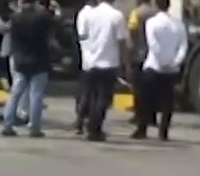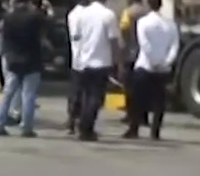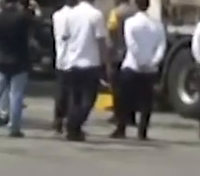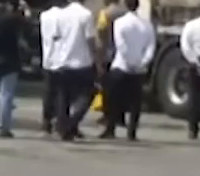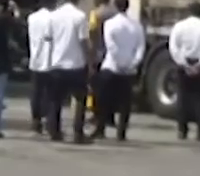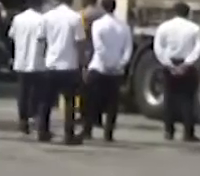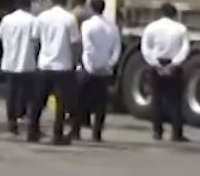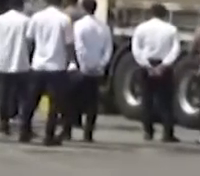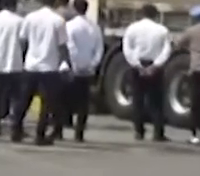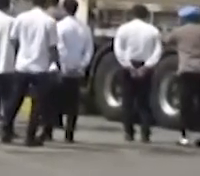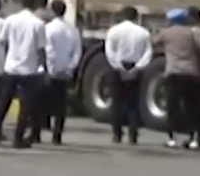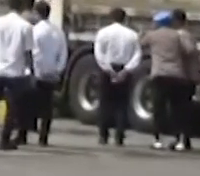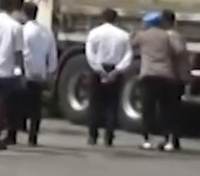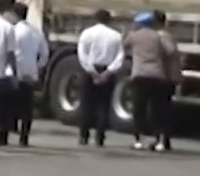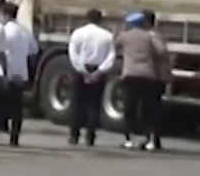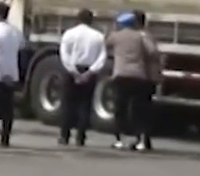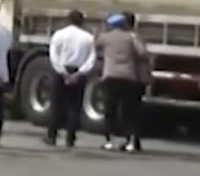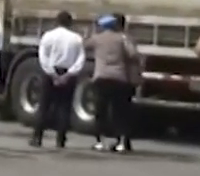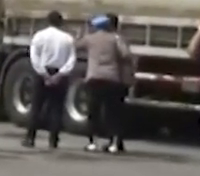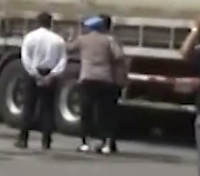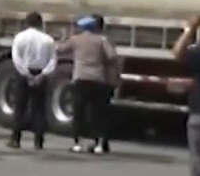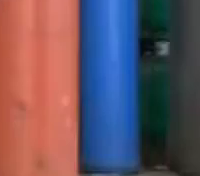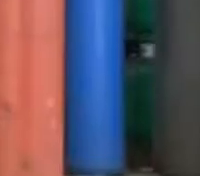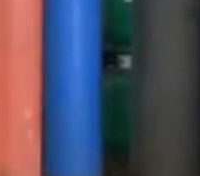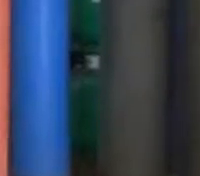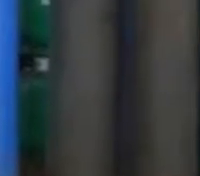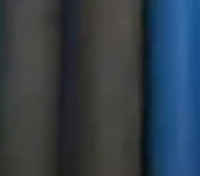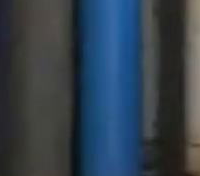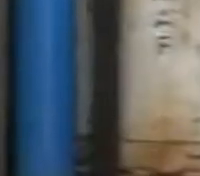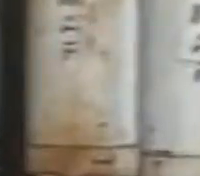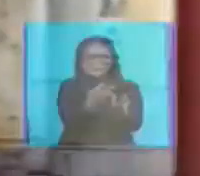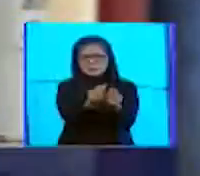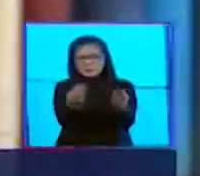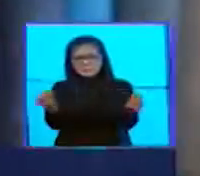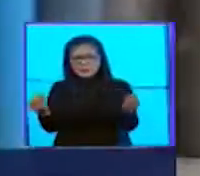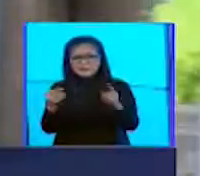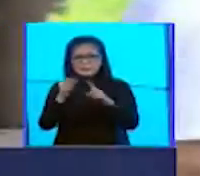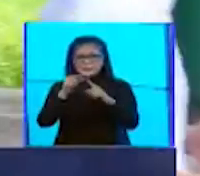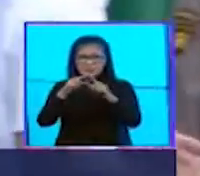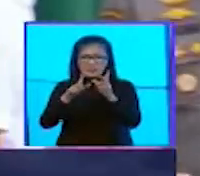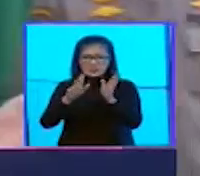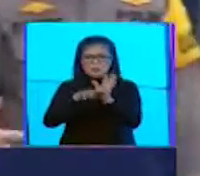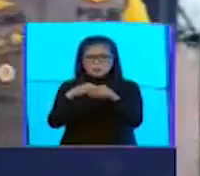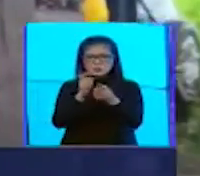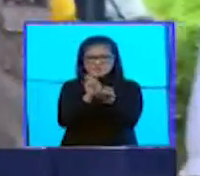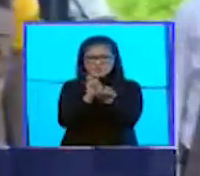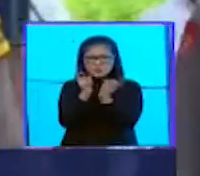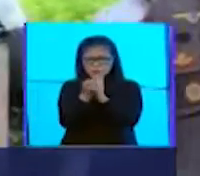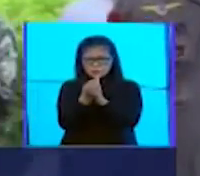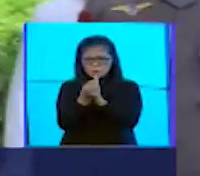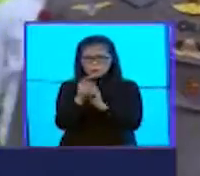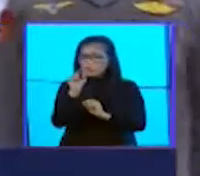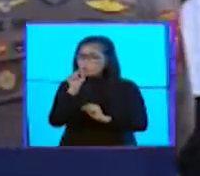Sidak serupa juga dilakukan polisi di depo pengisian oksigen di wilayah Taman dan Balong Bendo, Sidoarjo, Jawa Timur. Stok oksigen untuk rumah